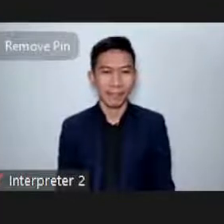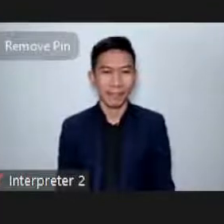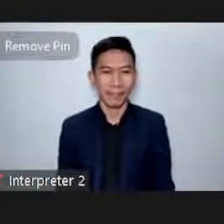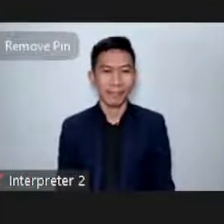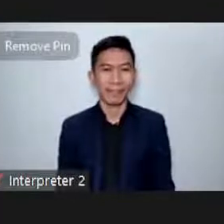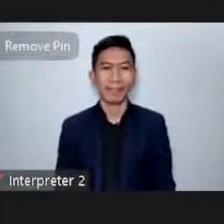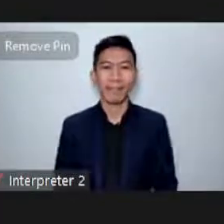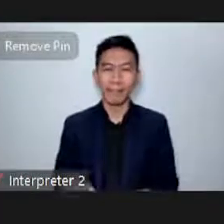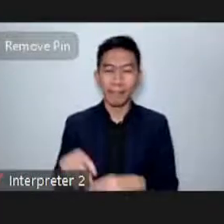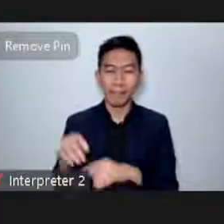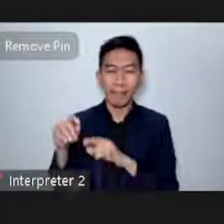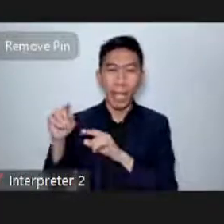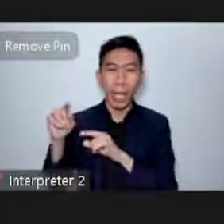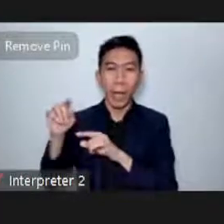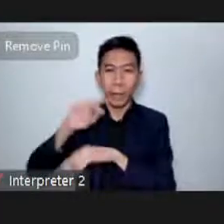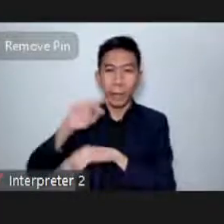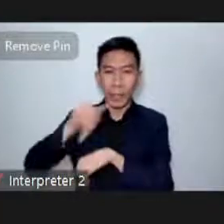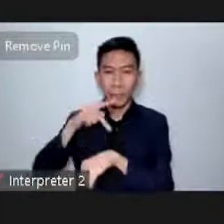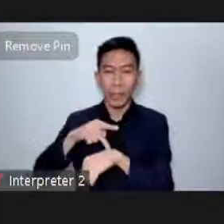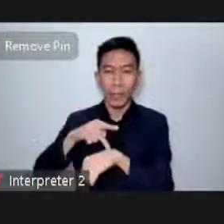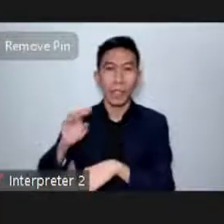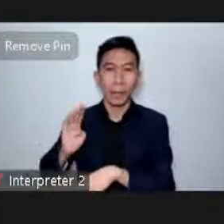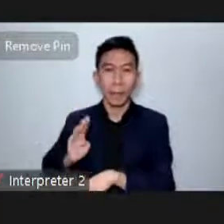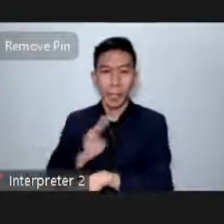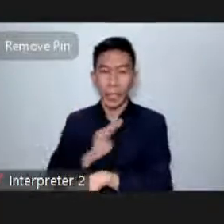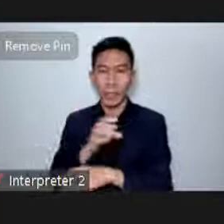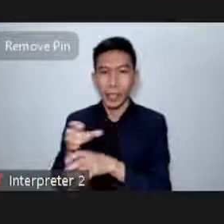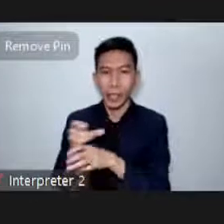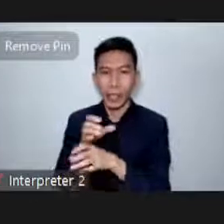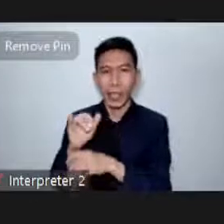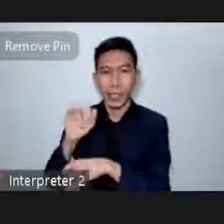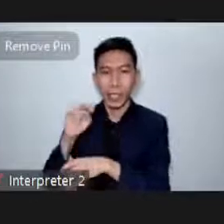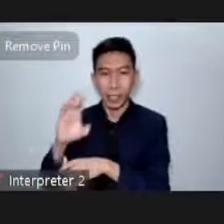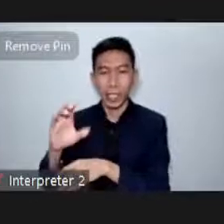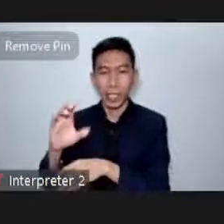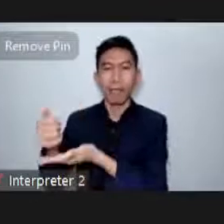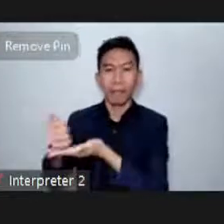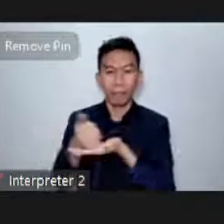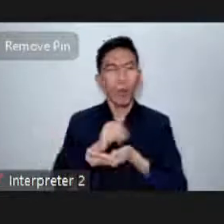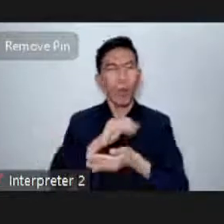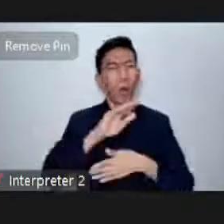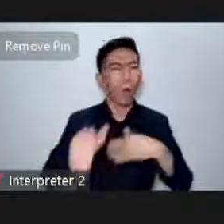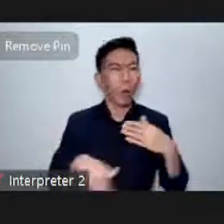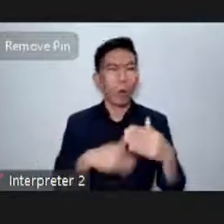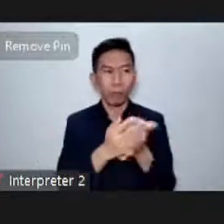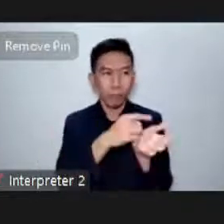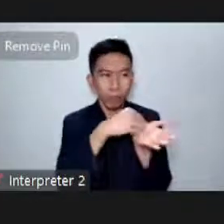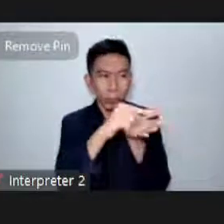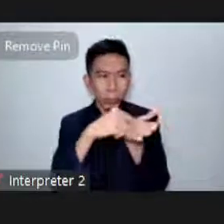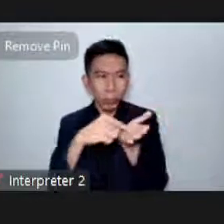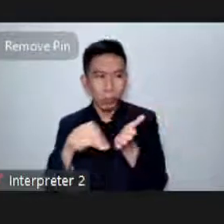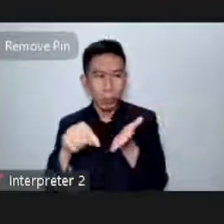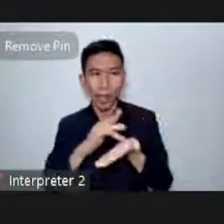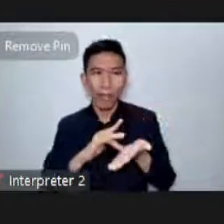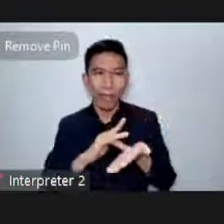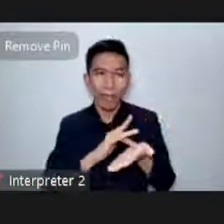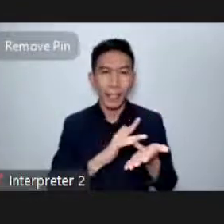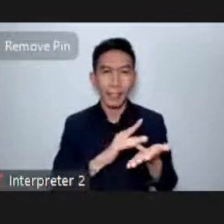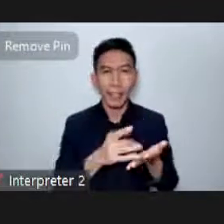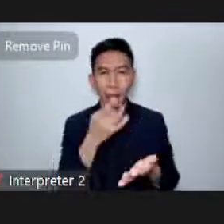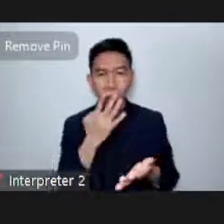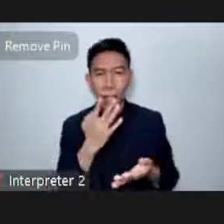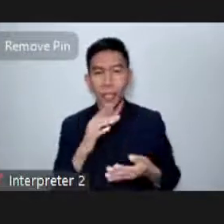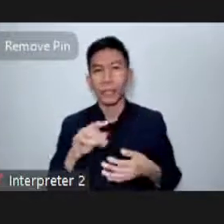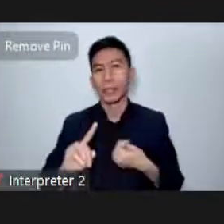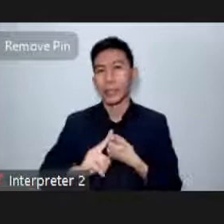Natulungan ako ng Philippine Breast Care Incorporated sa lahat ng gamutan ko. Simula sa